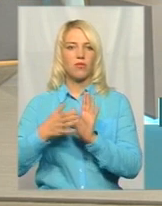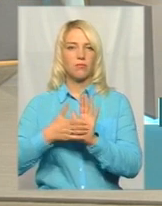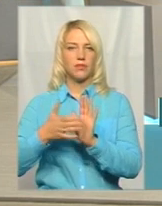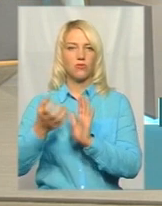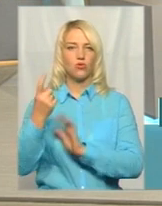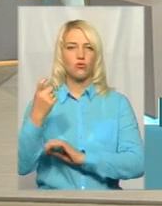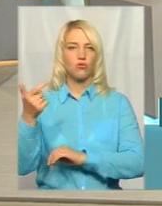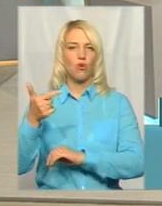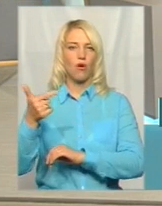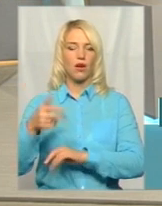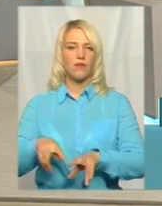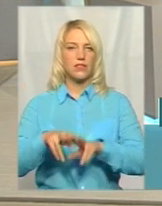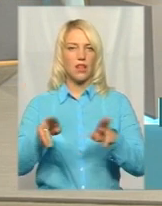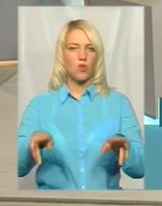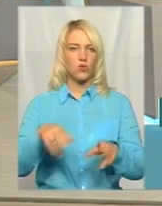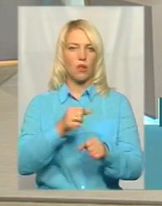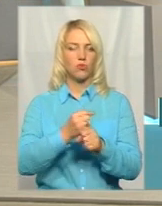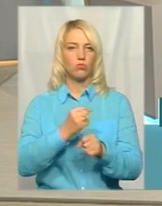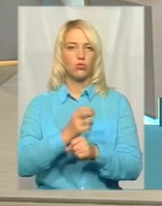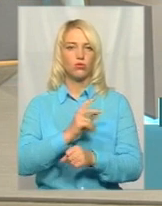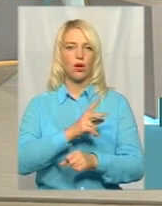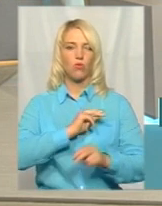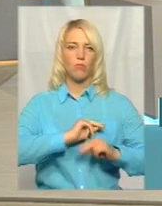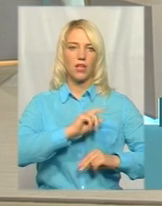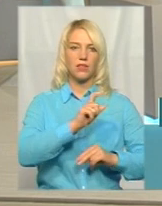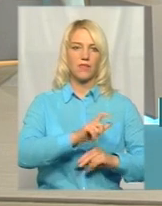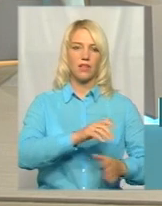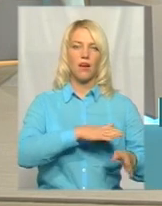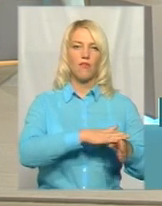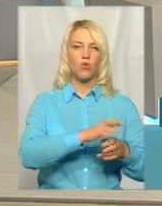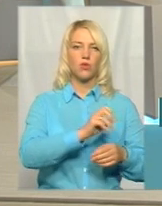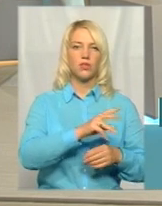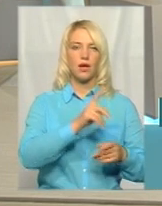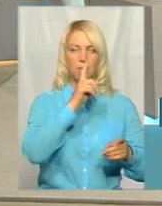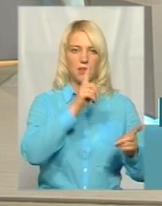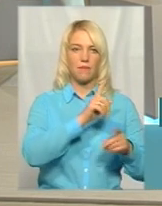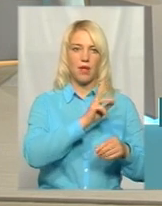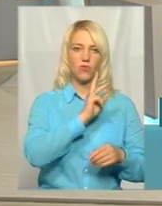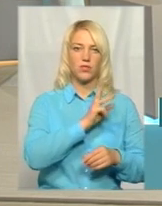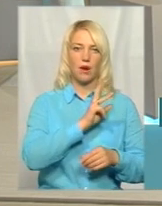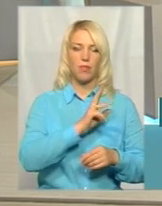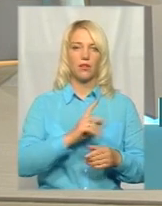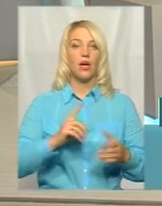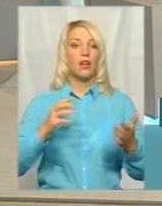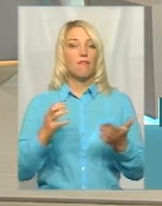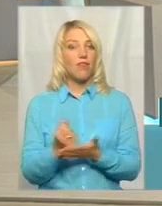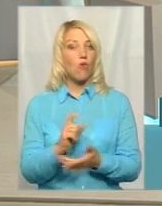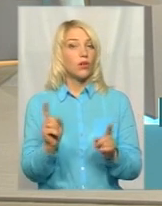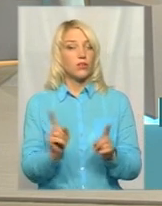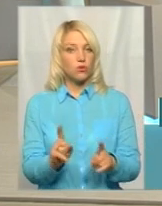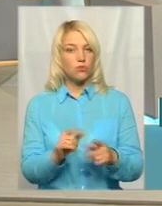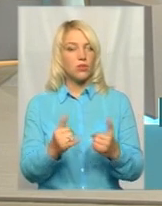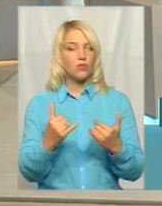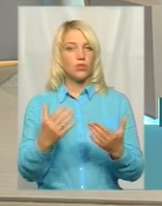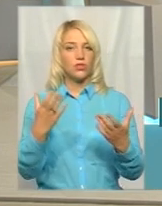за ту саму роботу, яку працівник фактично виконує як на мінімальну заробітну плату. Тобто різниця виходить, що на сьогоднішній